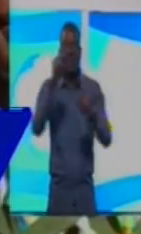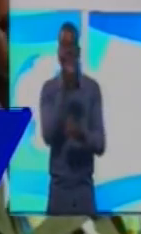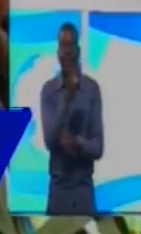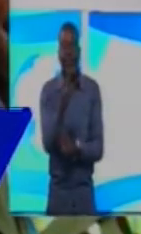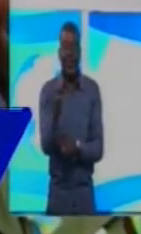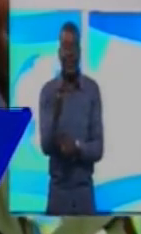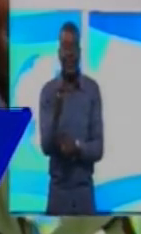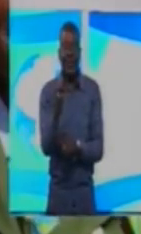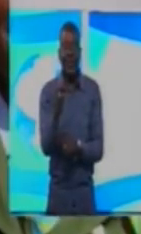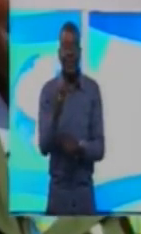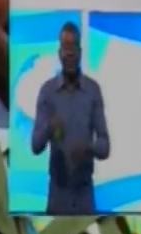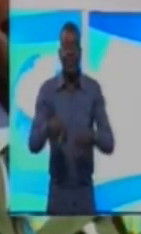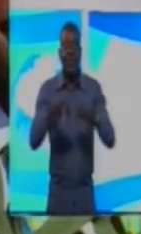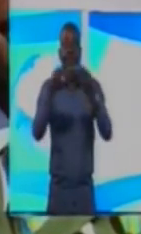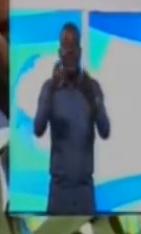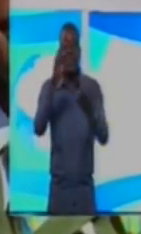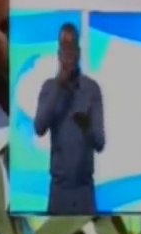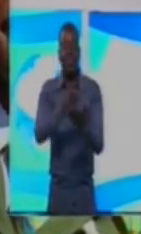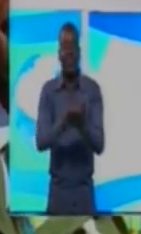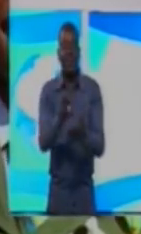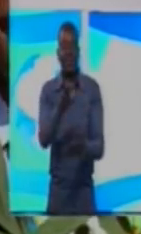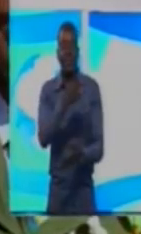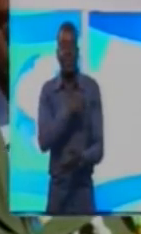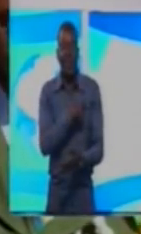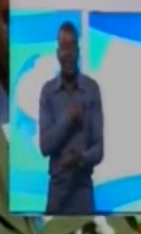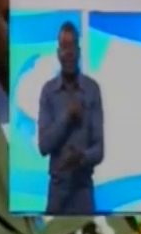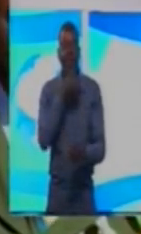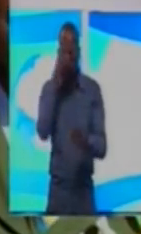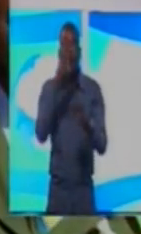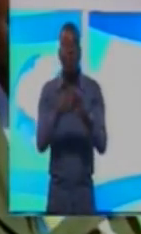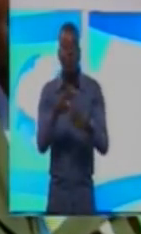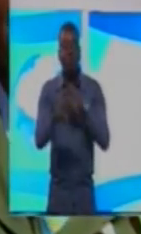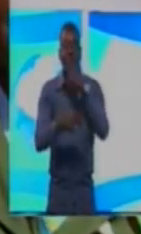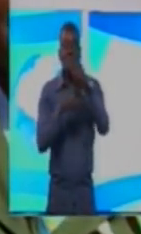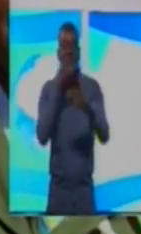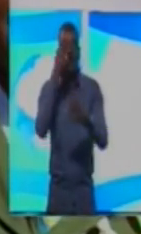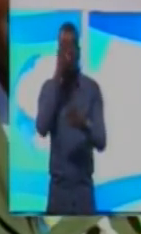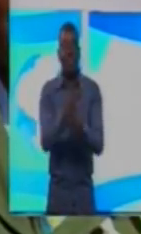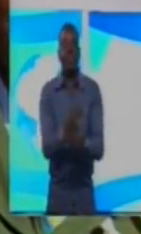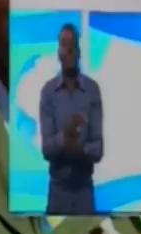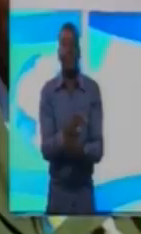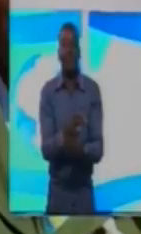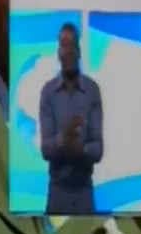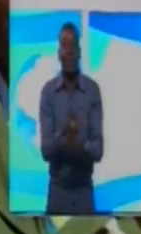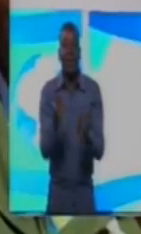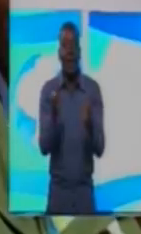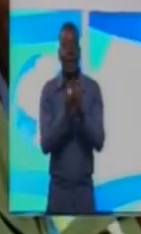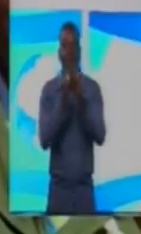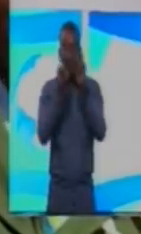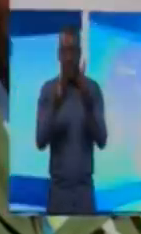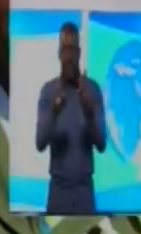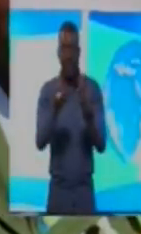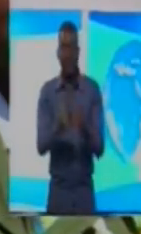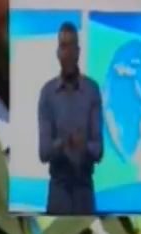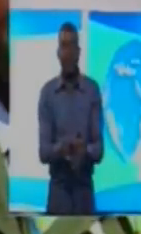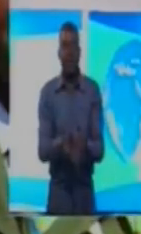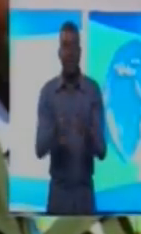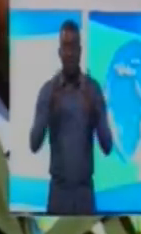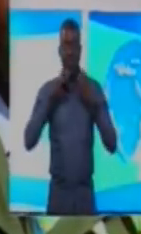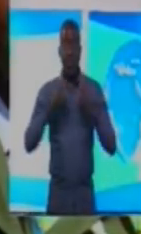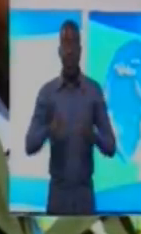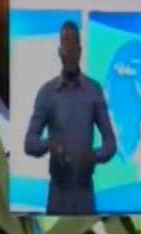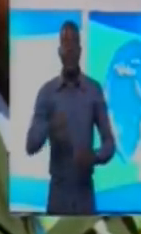Il décerne cette médaille au nom de la nation à des agents du corps des eaux et